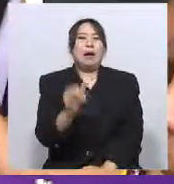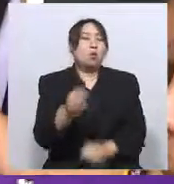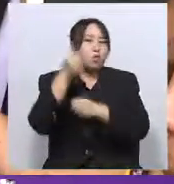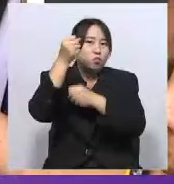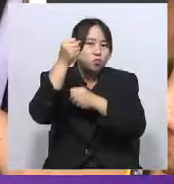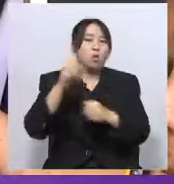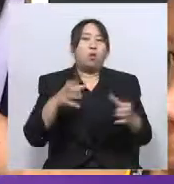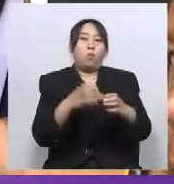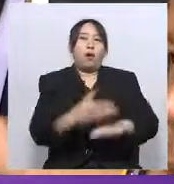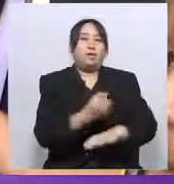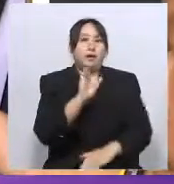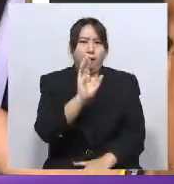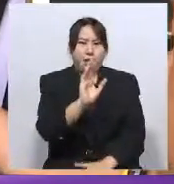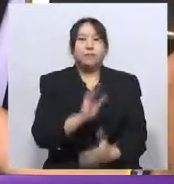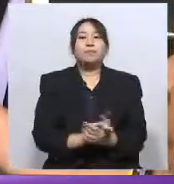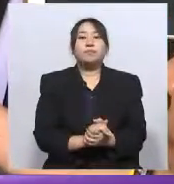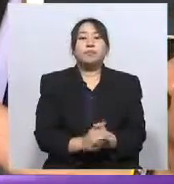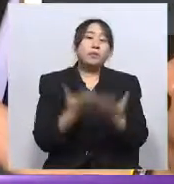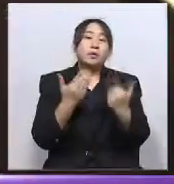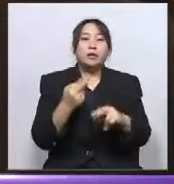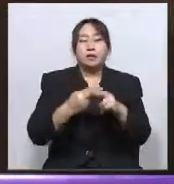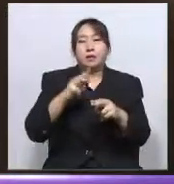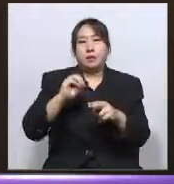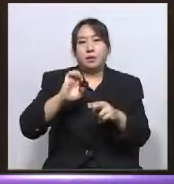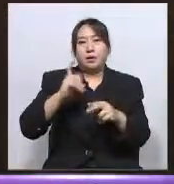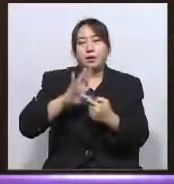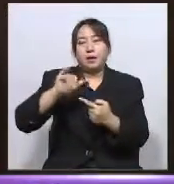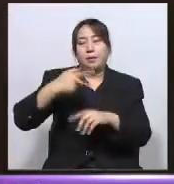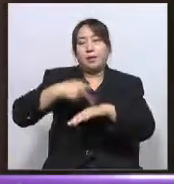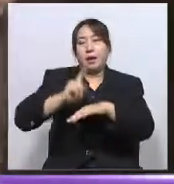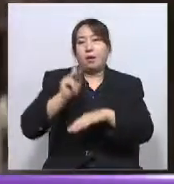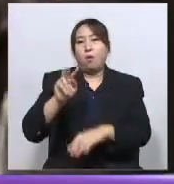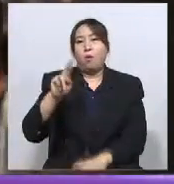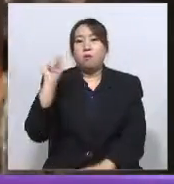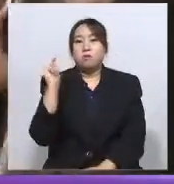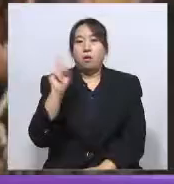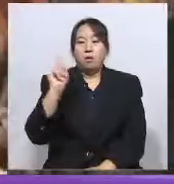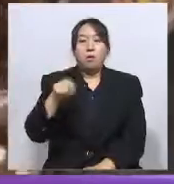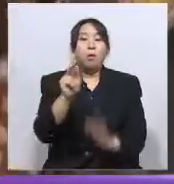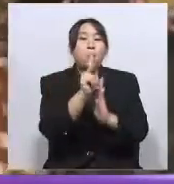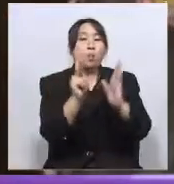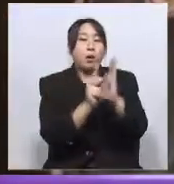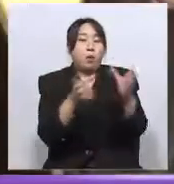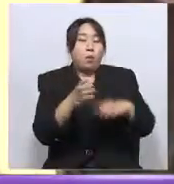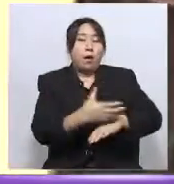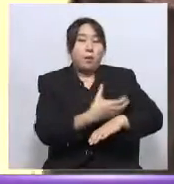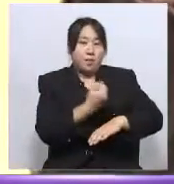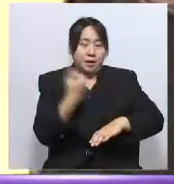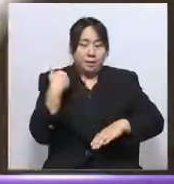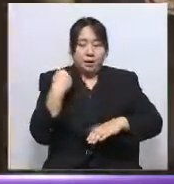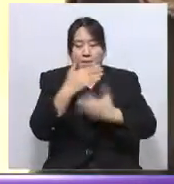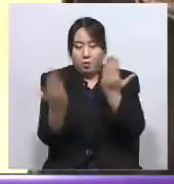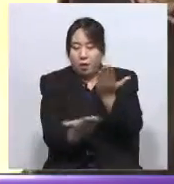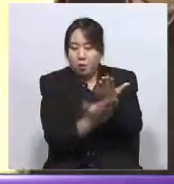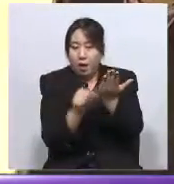เมืองด้านนายมีชัยฤชุพันธ์ประธานกรท.ระบุว่ากฎหมายพรรคการเมืองมีบทเฉพาะการเปิดช่องให้กรรมการการเลือก